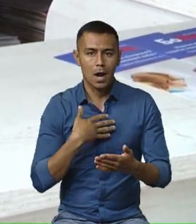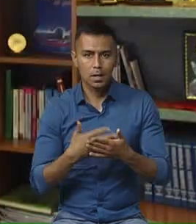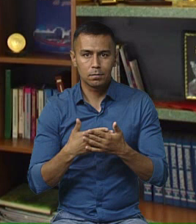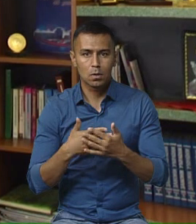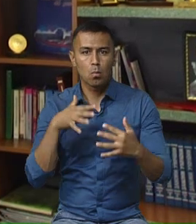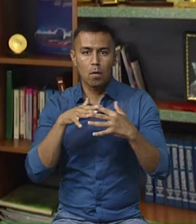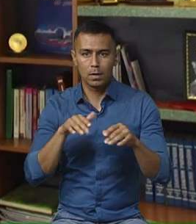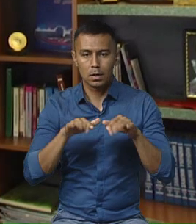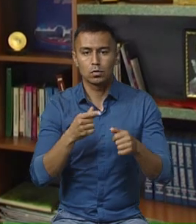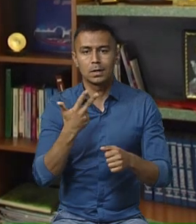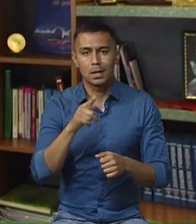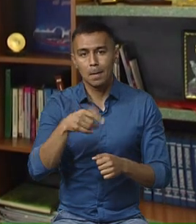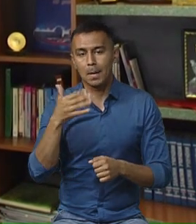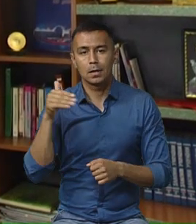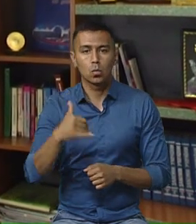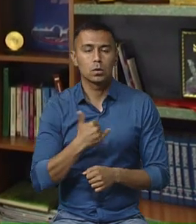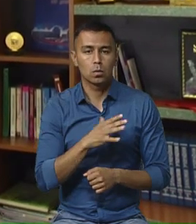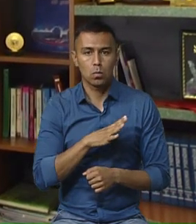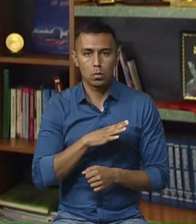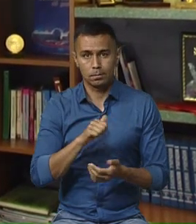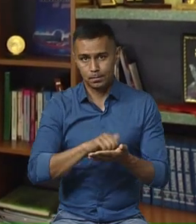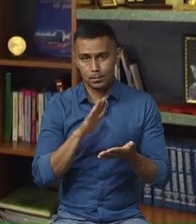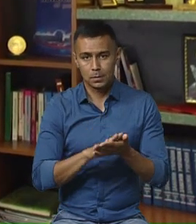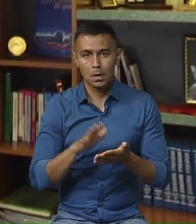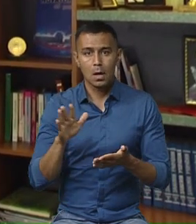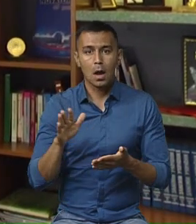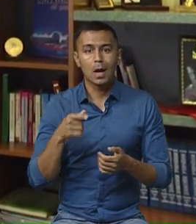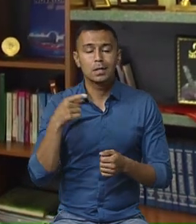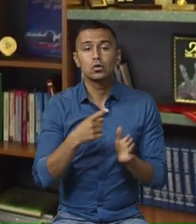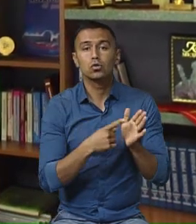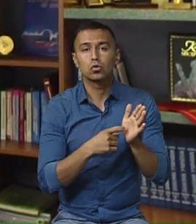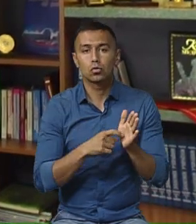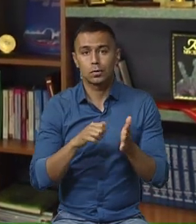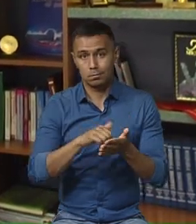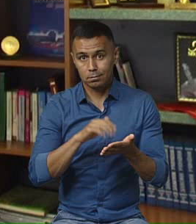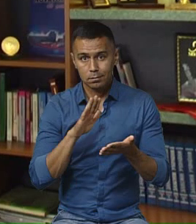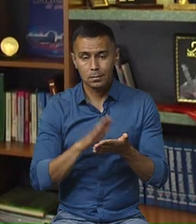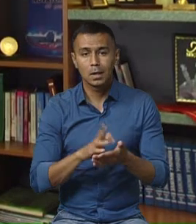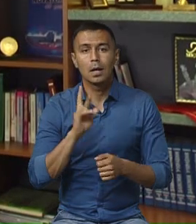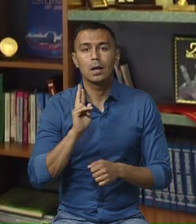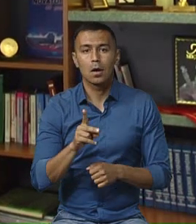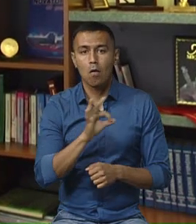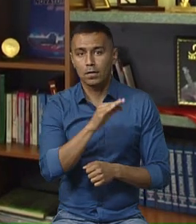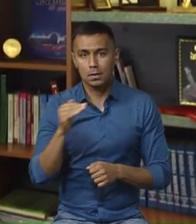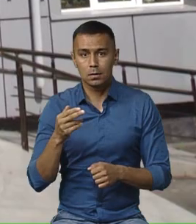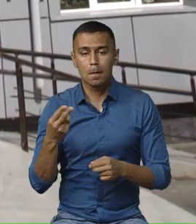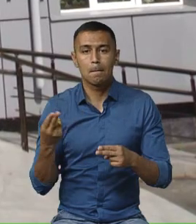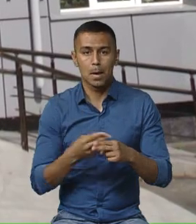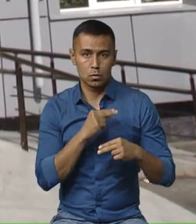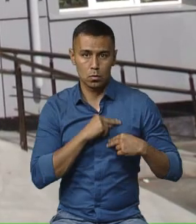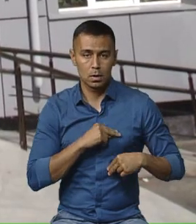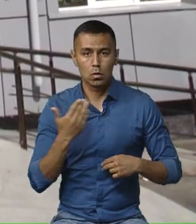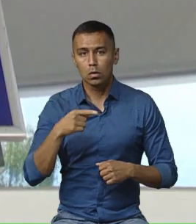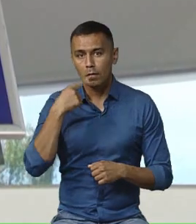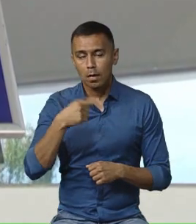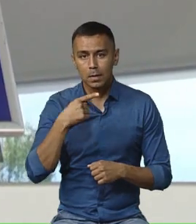бойових дій. Якщо 3,5 тисячі у нас були їх на обліку, а всього-навсього 1600 там зареєстровано як офіційне безробітне. За його